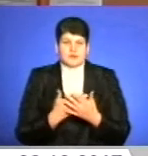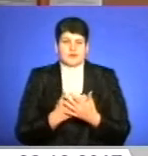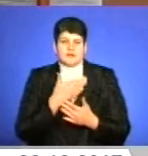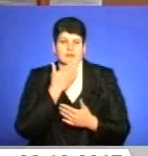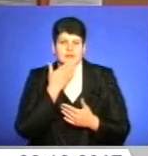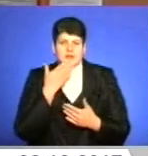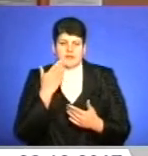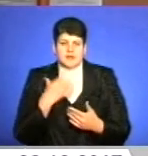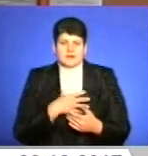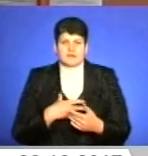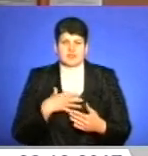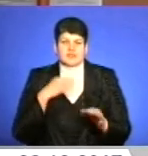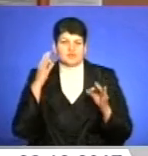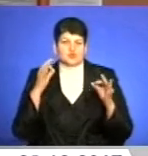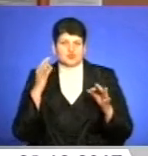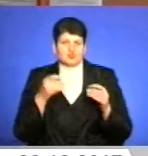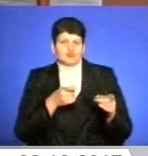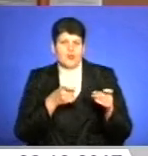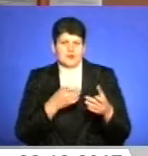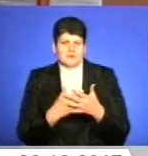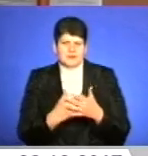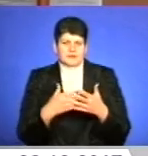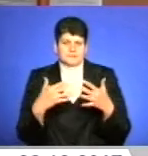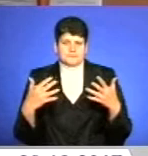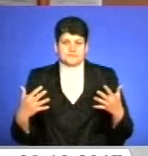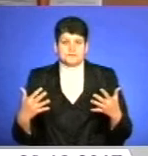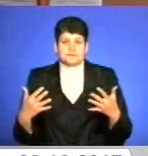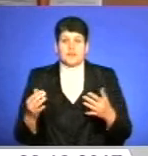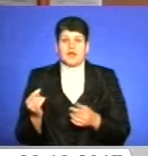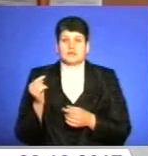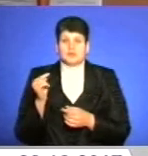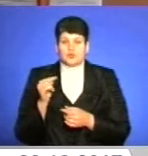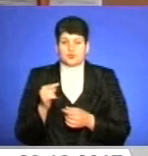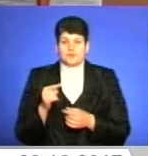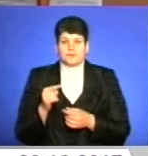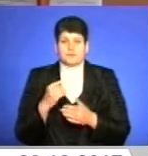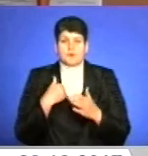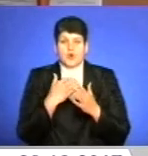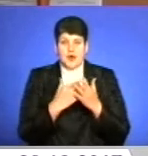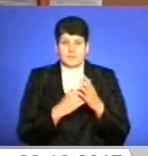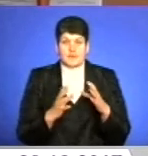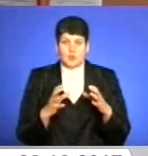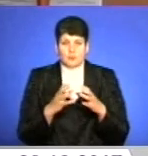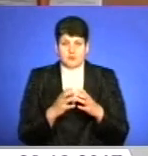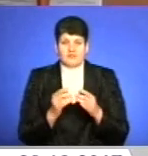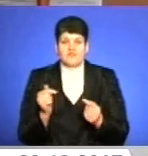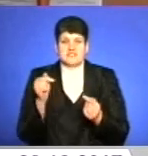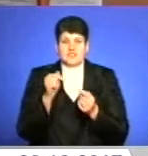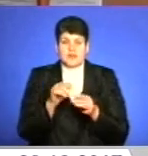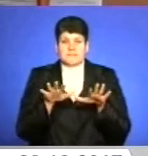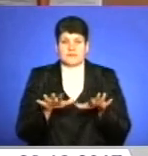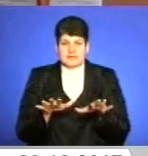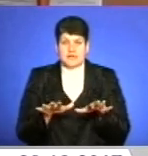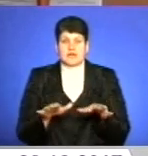якихось важливих там шумів, пострілів і тому подібного. Тому мій програмний комплекс якраз визначає такі місця і